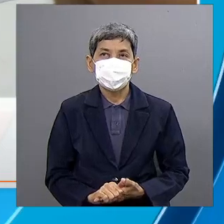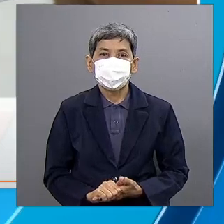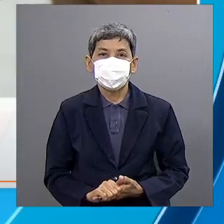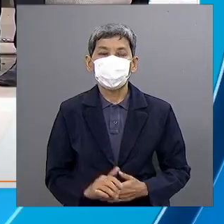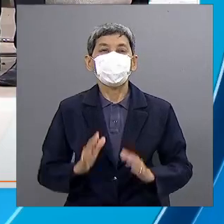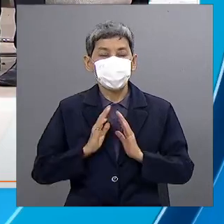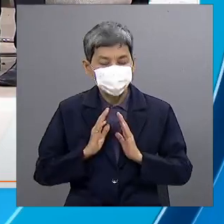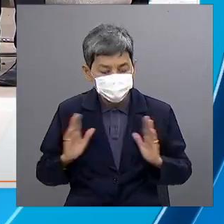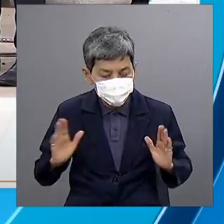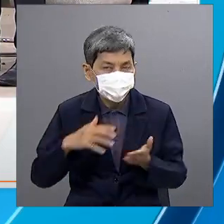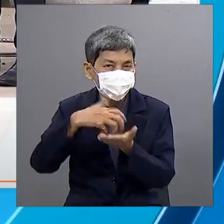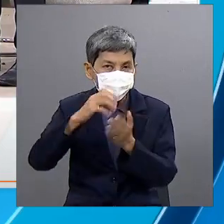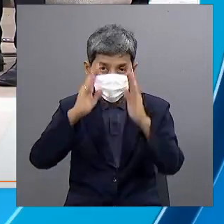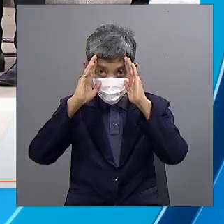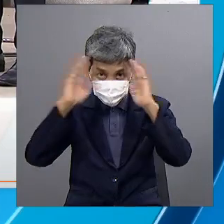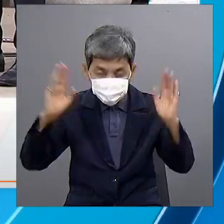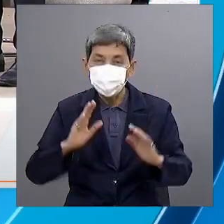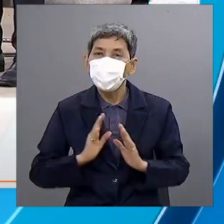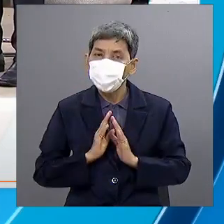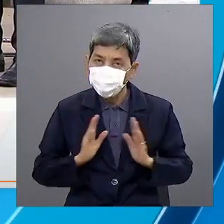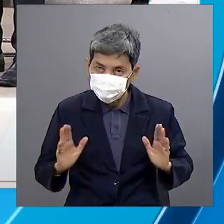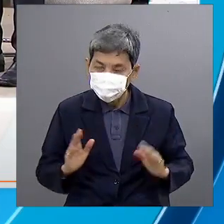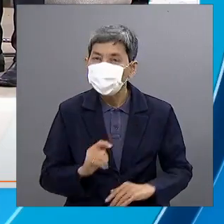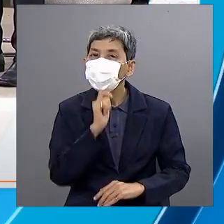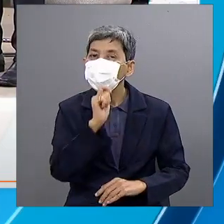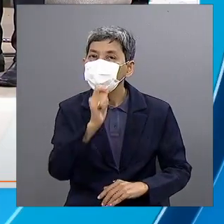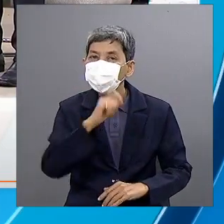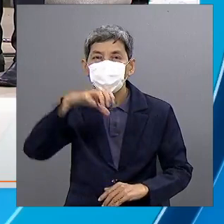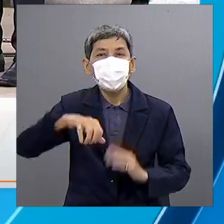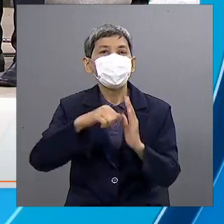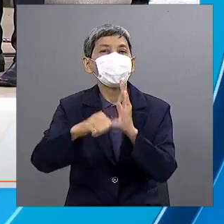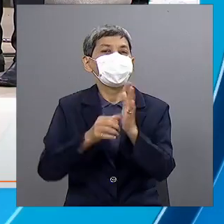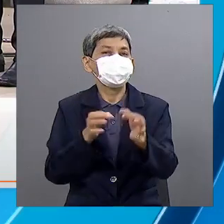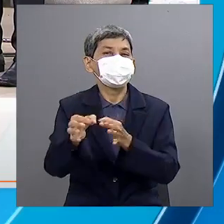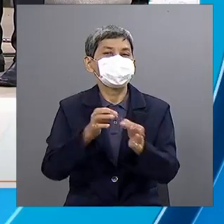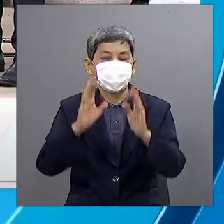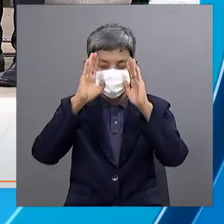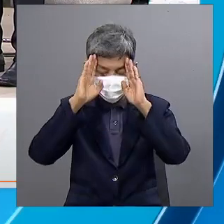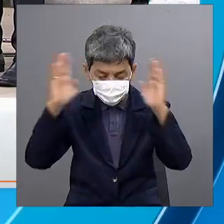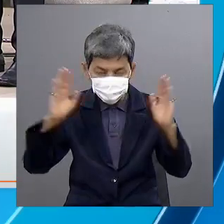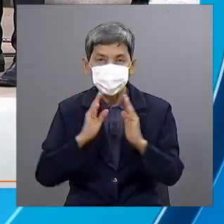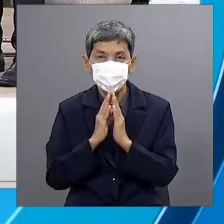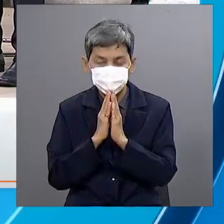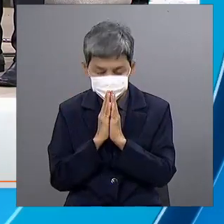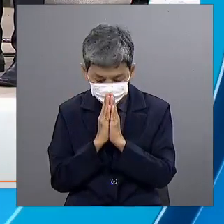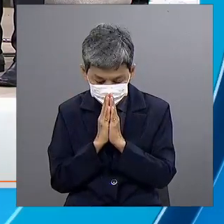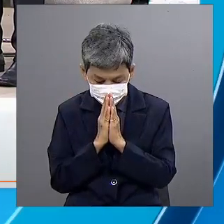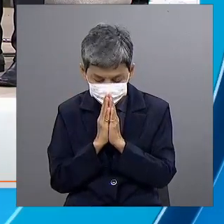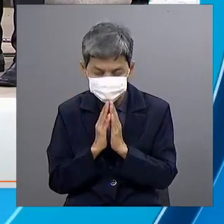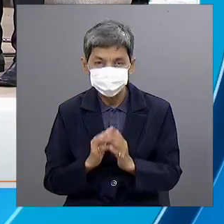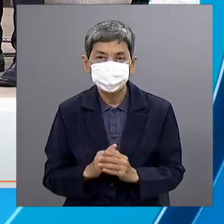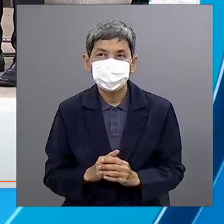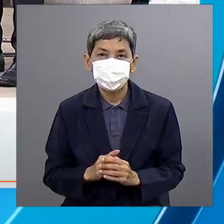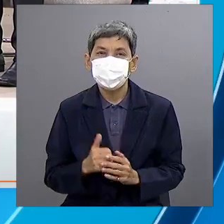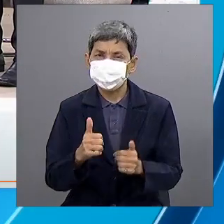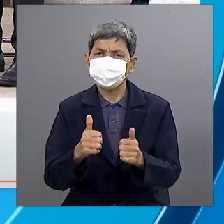องขอขอบพระคุณท่านโฆษกกรมสรรพากรเป็นอย่างสูงที่มาให้ความรู้กับเราในรายการวันนี้นะครับขอบพระคุณครับ ยินดีค่ะส